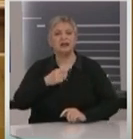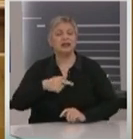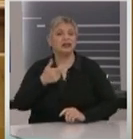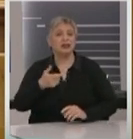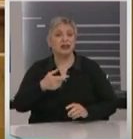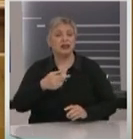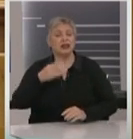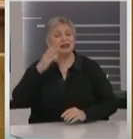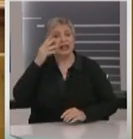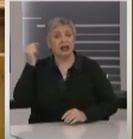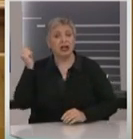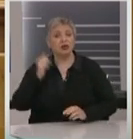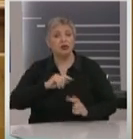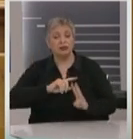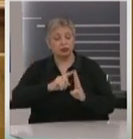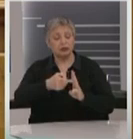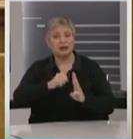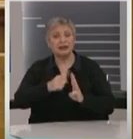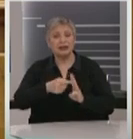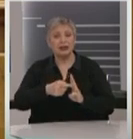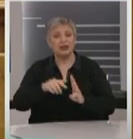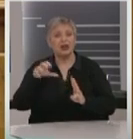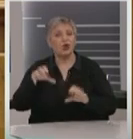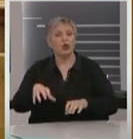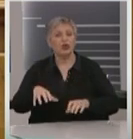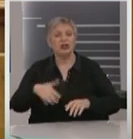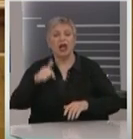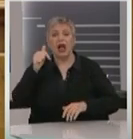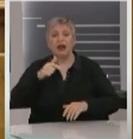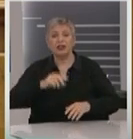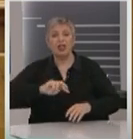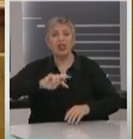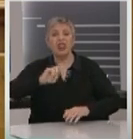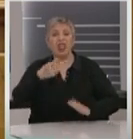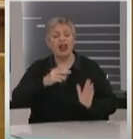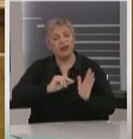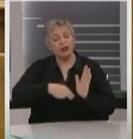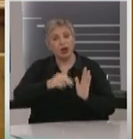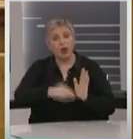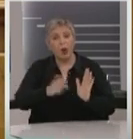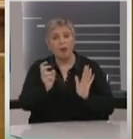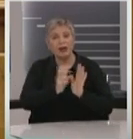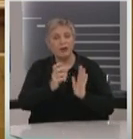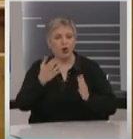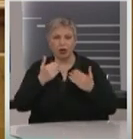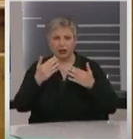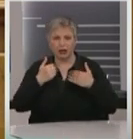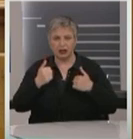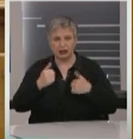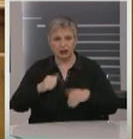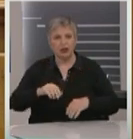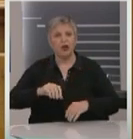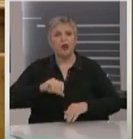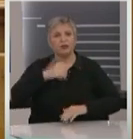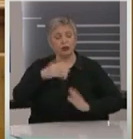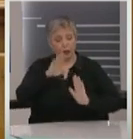δεν αναγκάστηκε να πάει σε δεύτερο μνημόνιο. Ολοκλήρωσαν το πρόγραμμα κανονικά και βγήκαν από